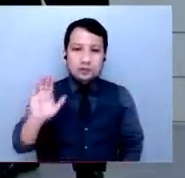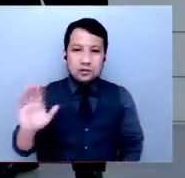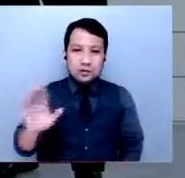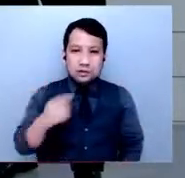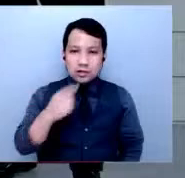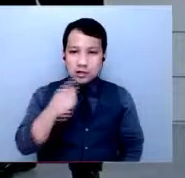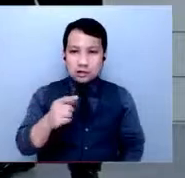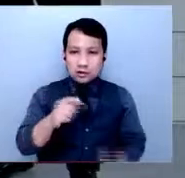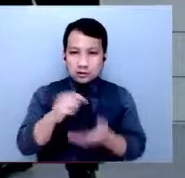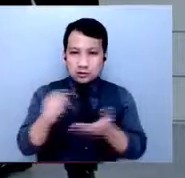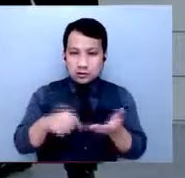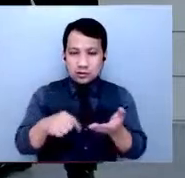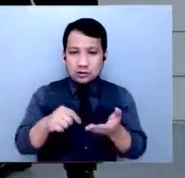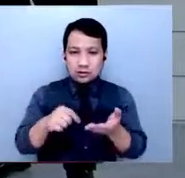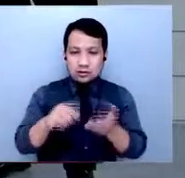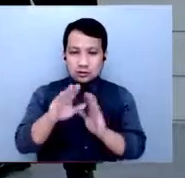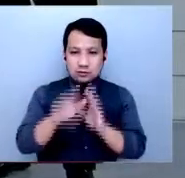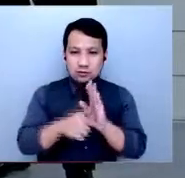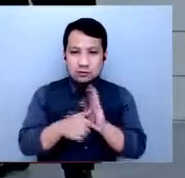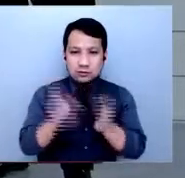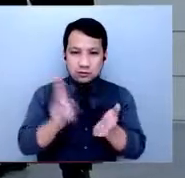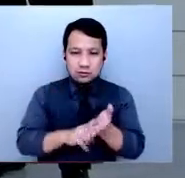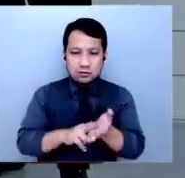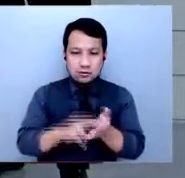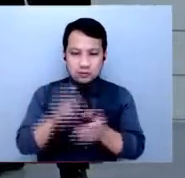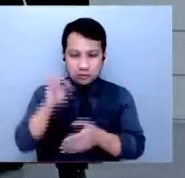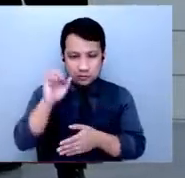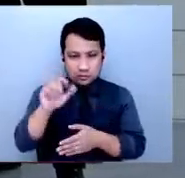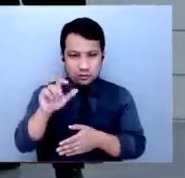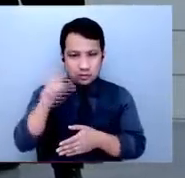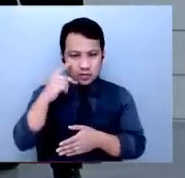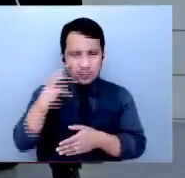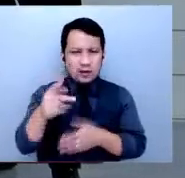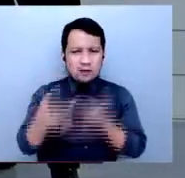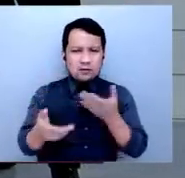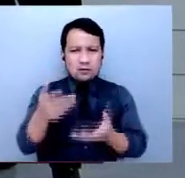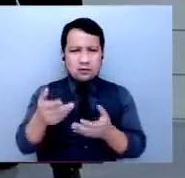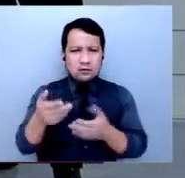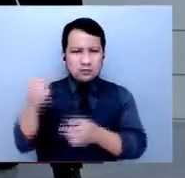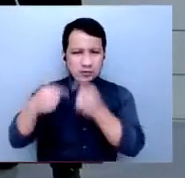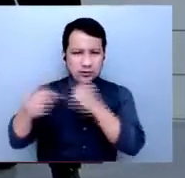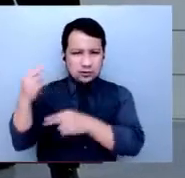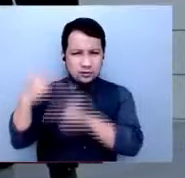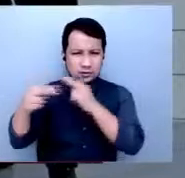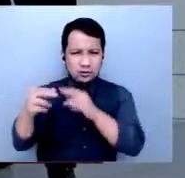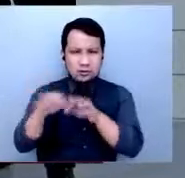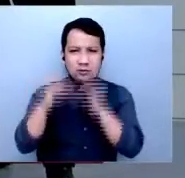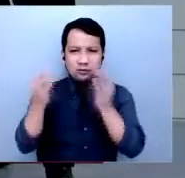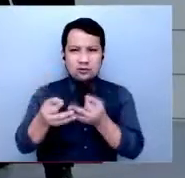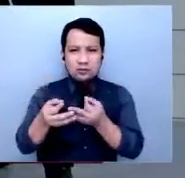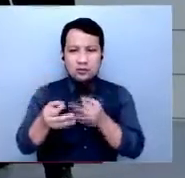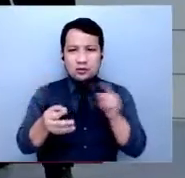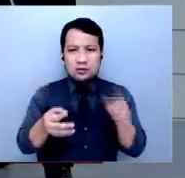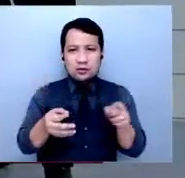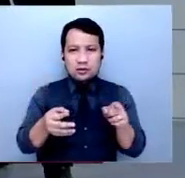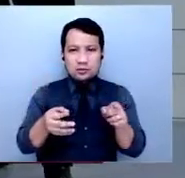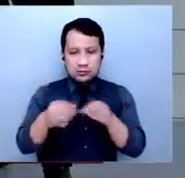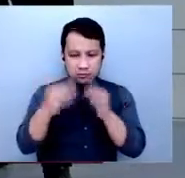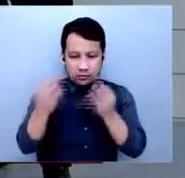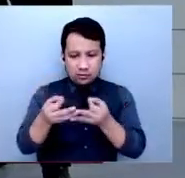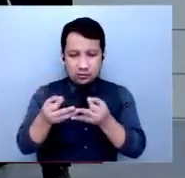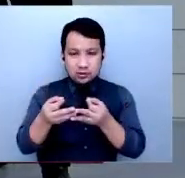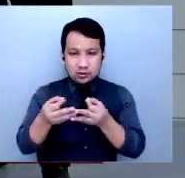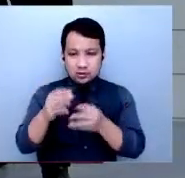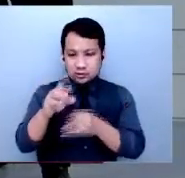unauthorized biography ng Pangulo na nilagdaan ni Earl Pareño, may masakit na nakaraan ang pamilya Duterte at pamilya Marcos na hindi